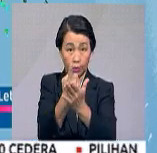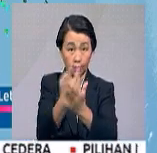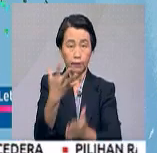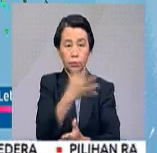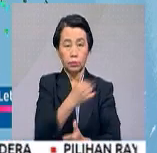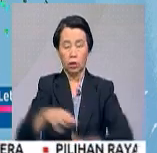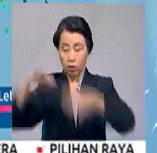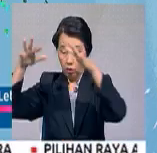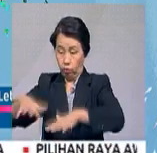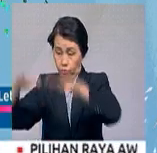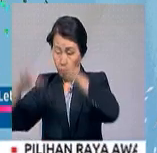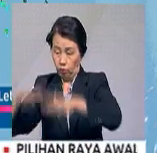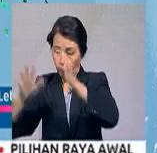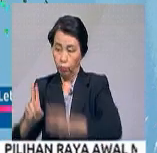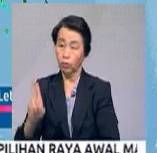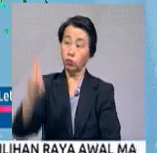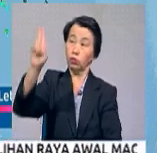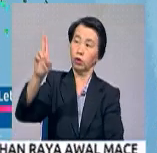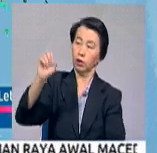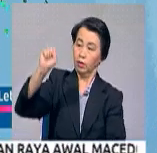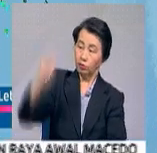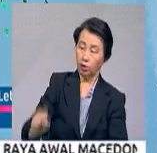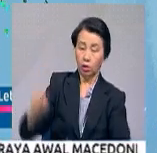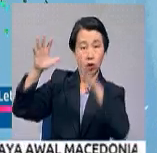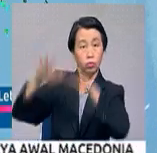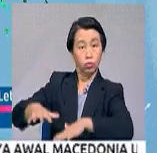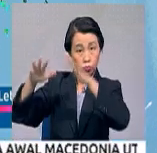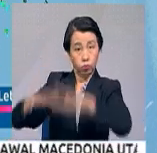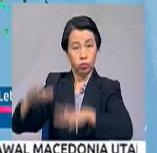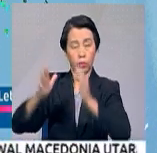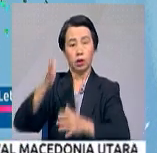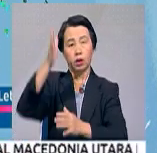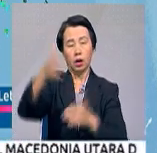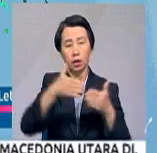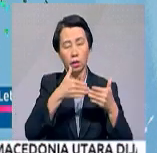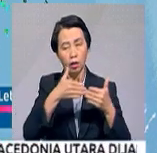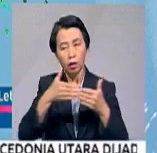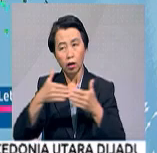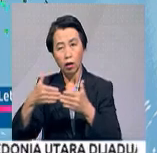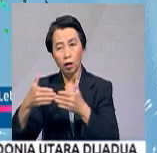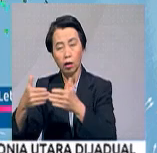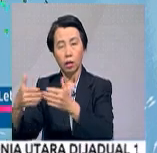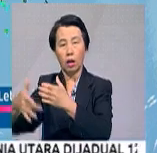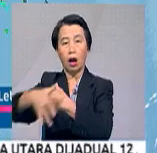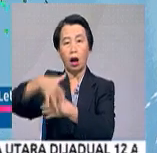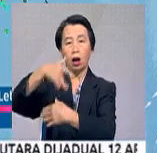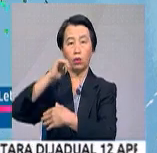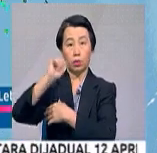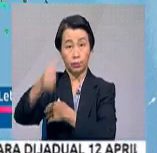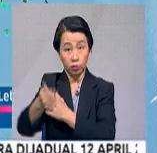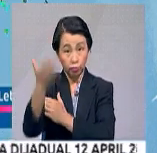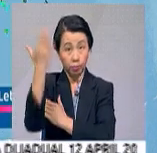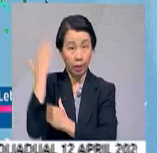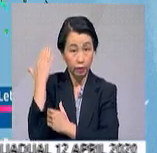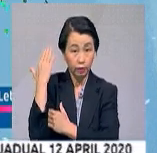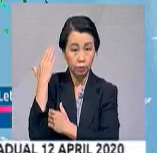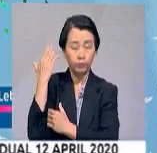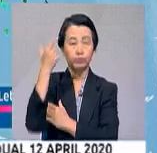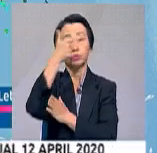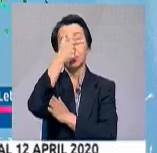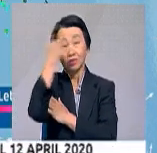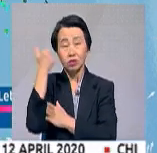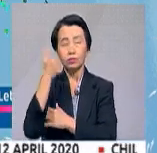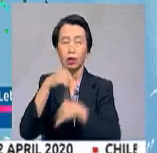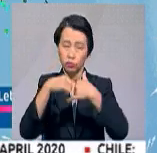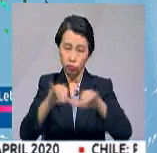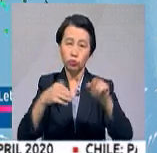yang berlaku di utara dan juga selatan ini kita jangkakan akan berlanjutan sehingga ke awal pagi. pagi nanti berikutan.